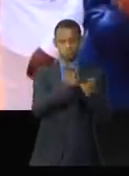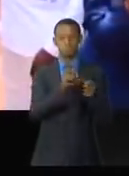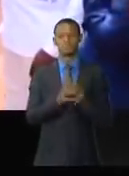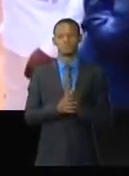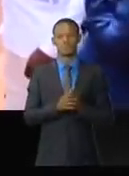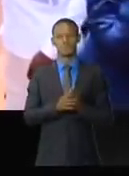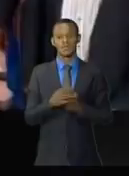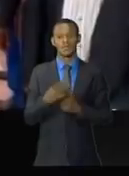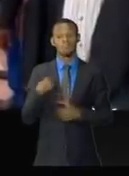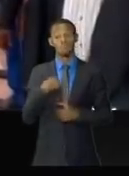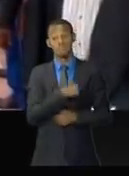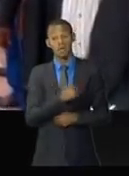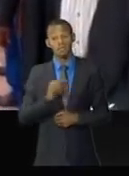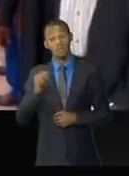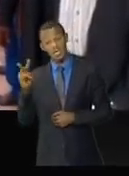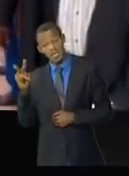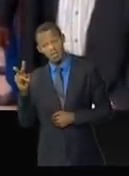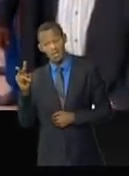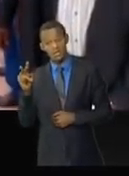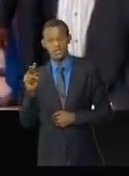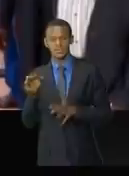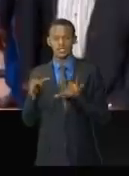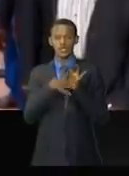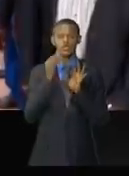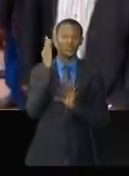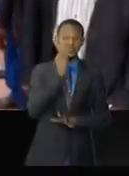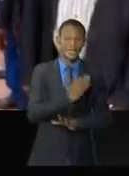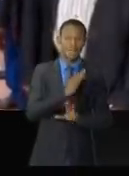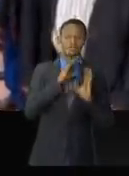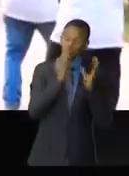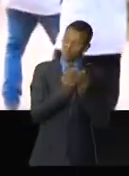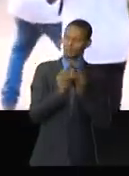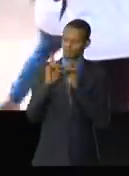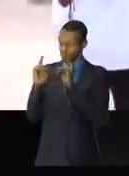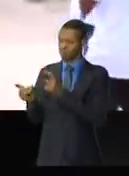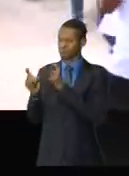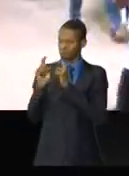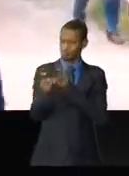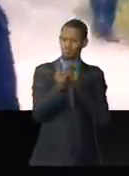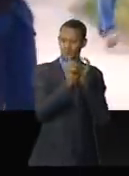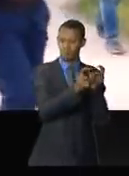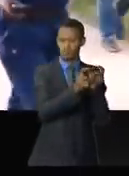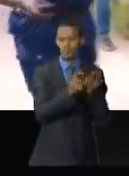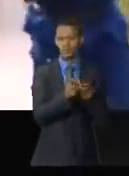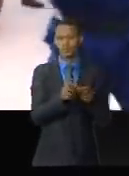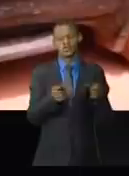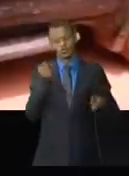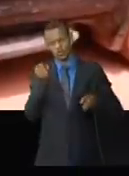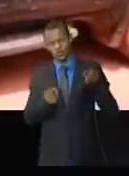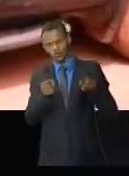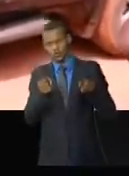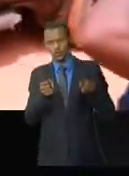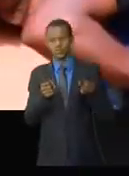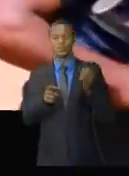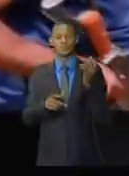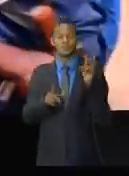sont mobilisés pour son arrivée triomphale à Kalima. Un imposant cortège ponctué de cris de joie avec